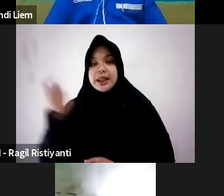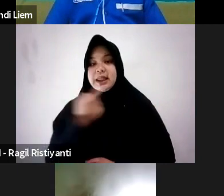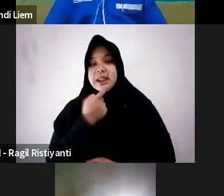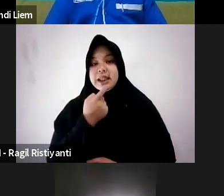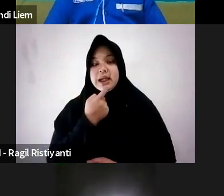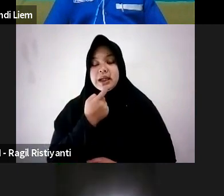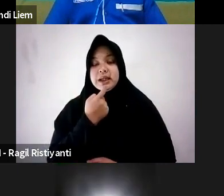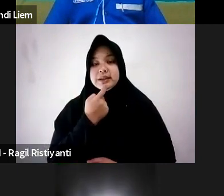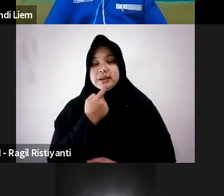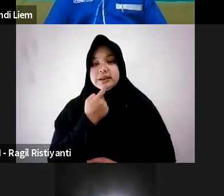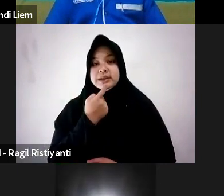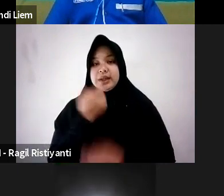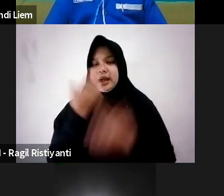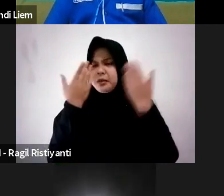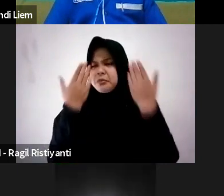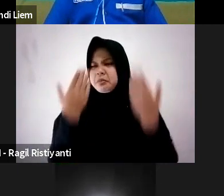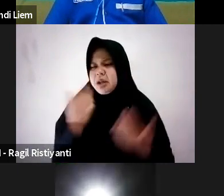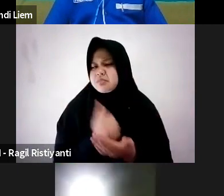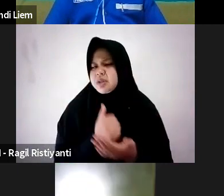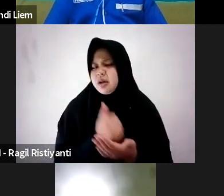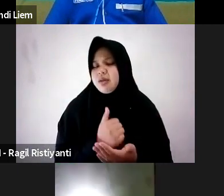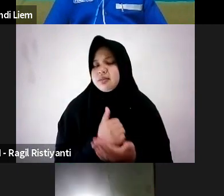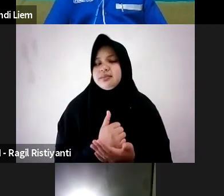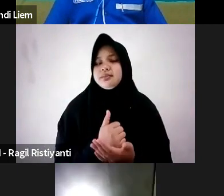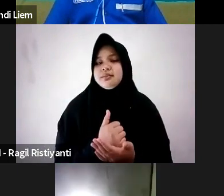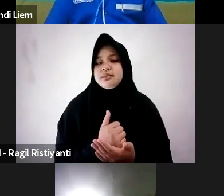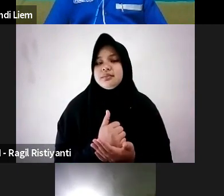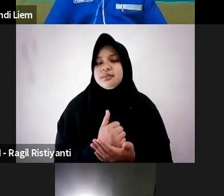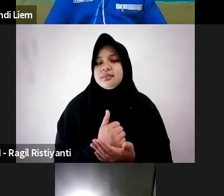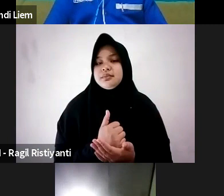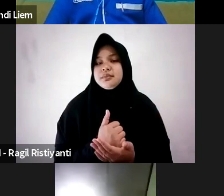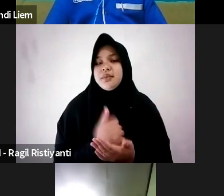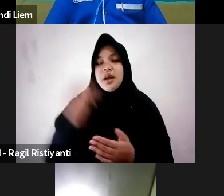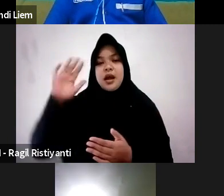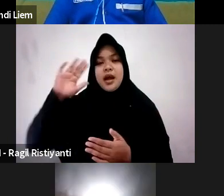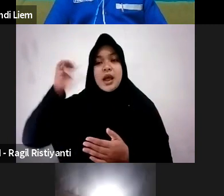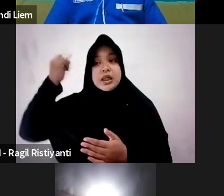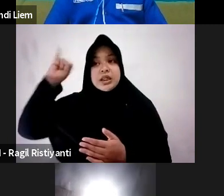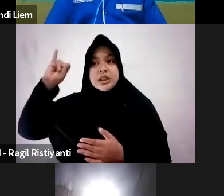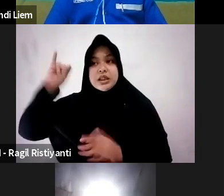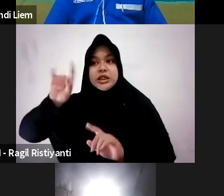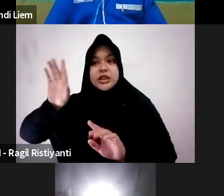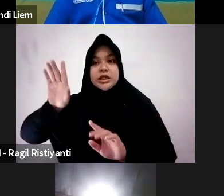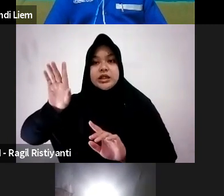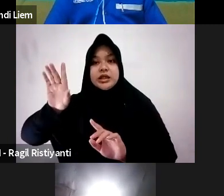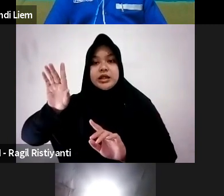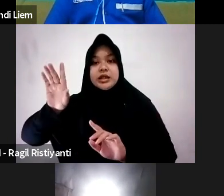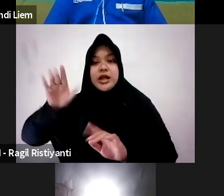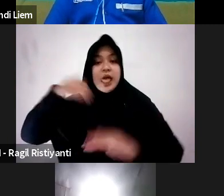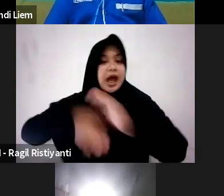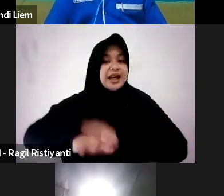apa namanya Bagaimana sebenarnya apa namanya gagasan ide dibalik lahirnya